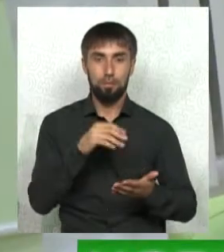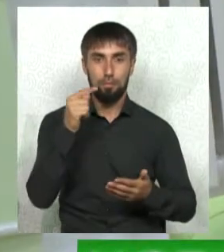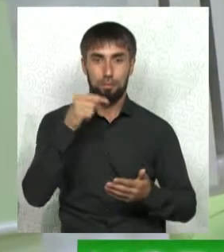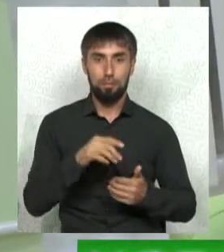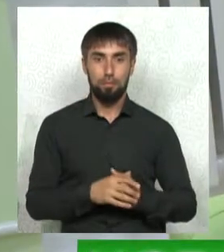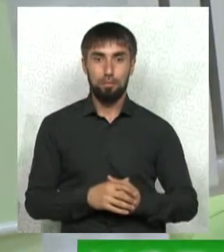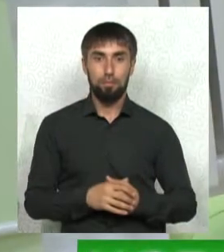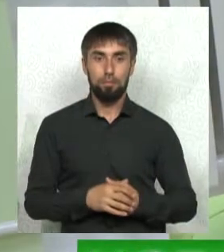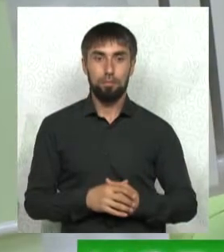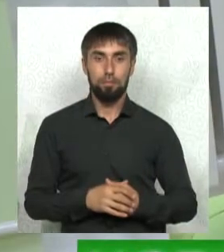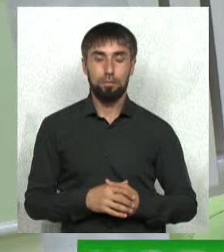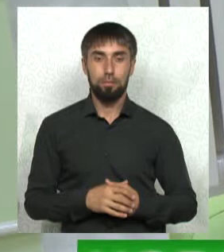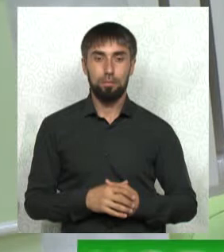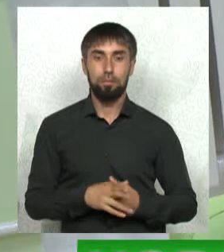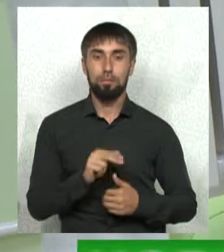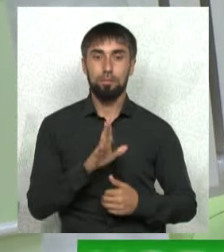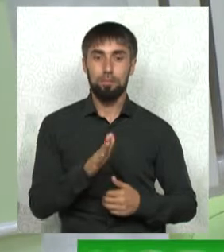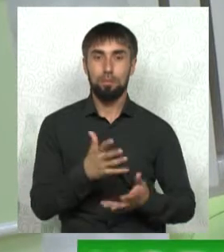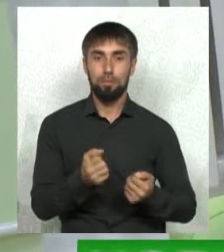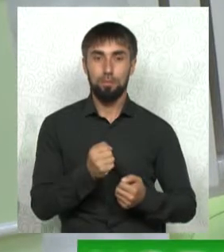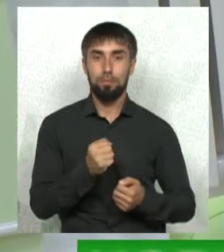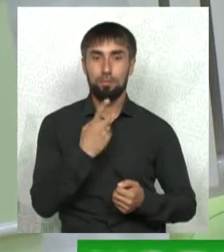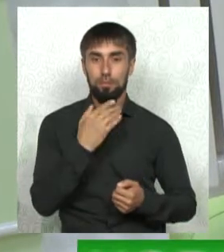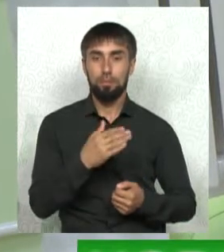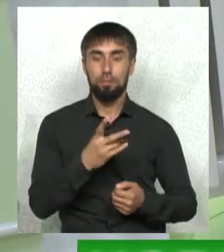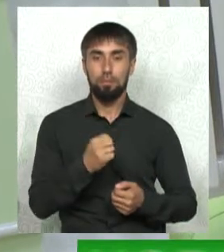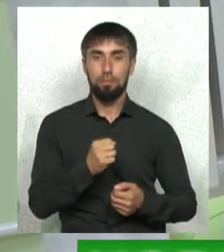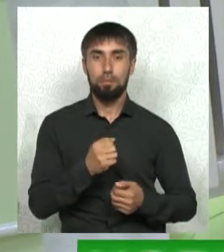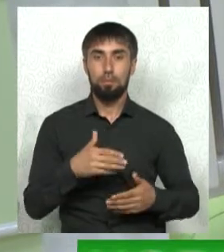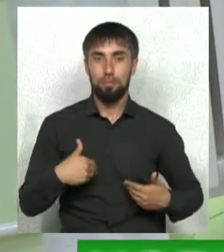Сейчас мы будем брать кровь на витамин D3.